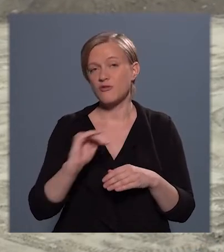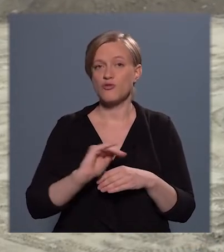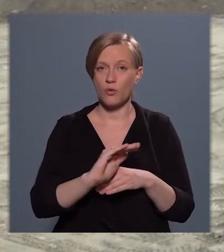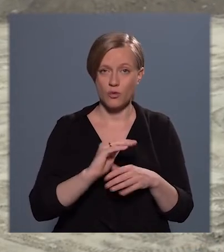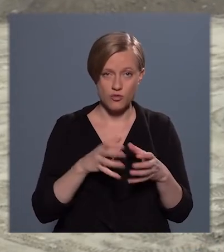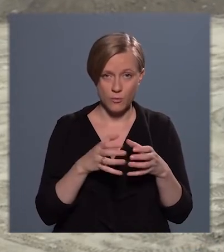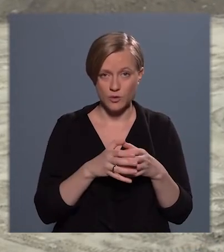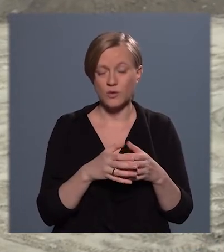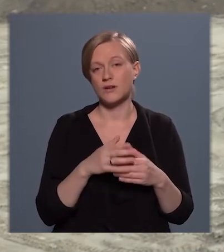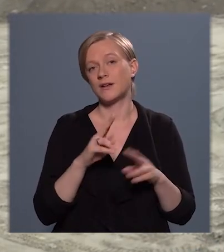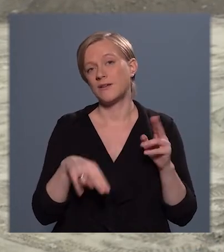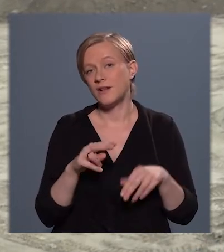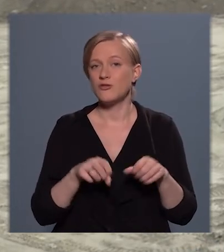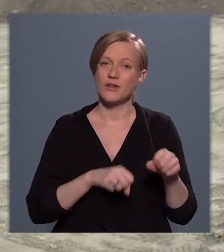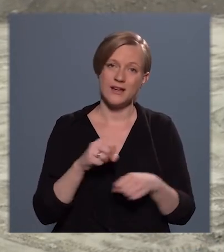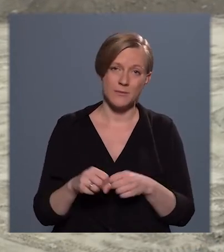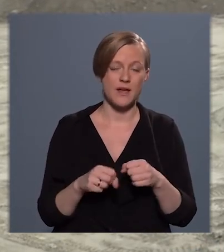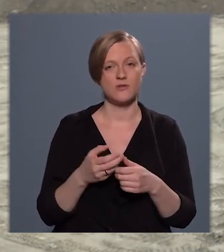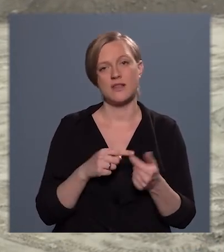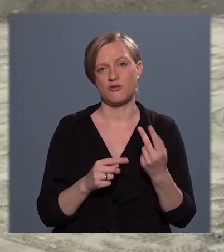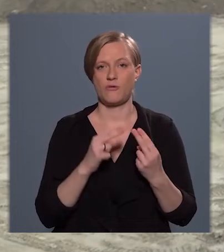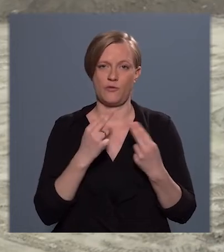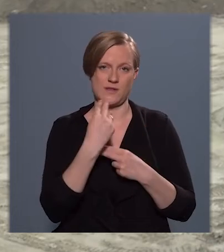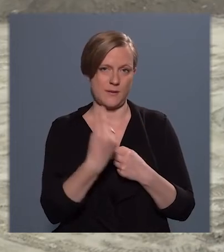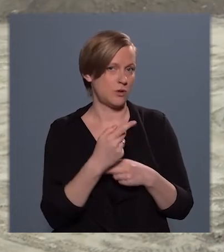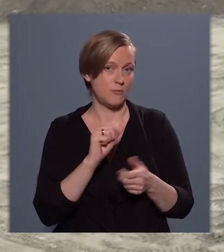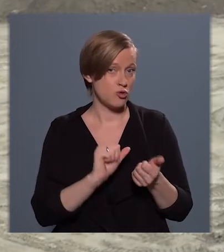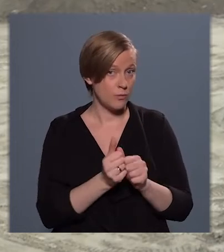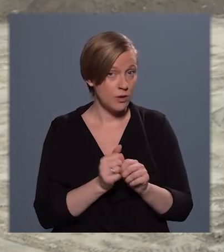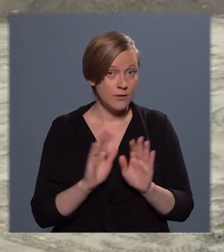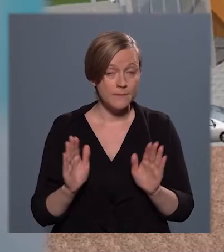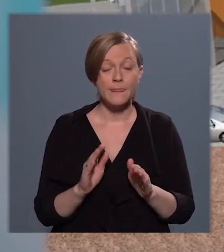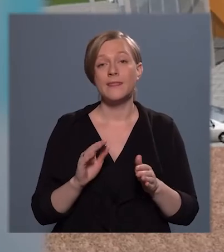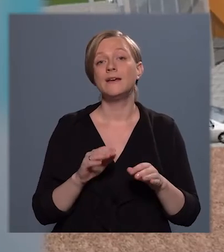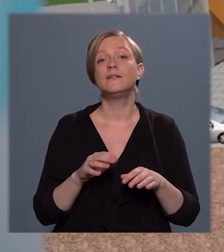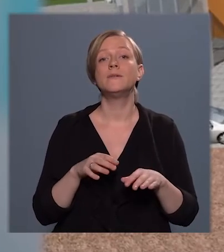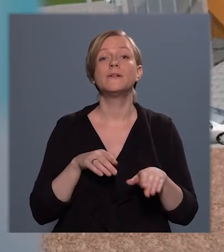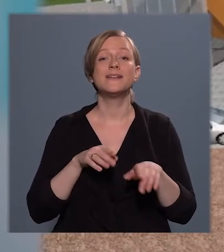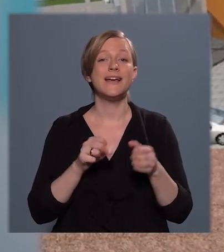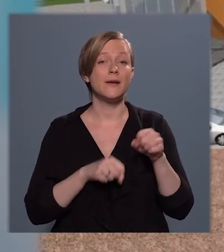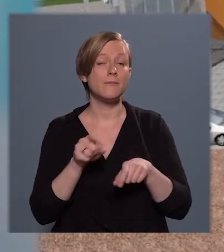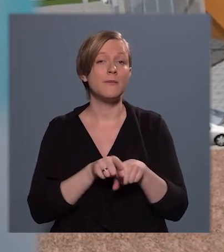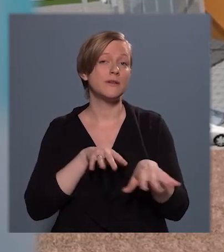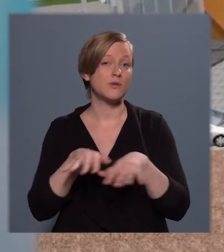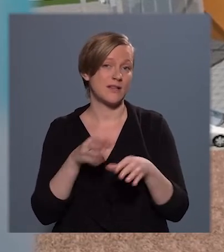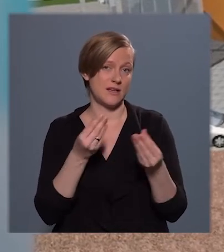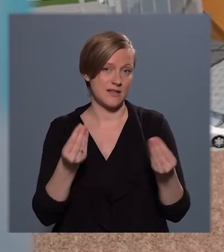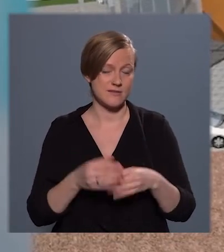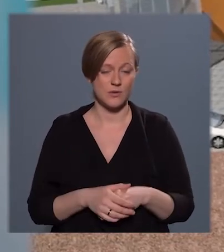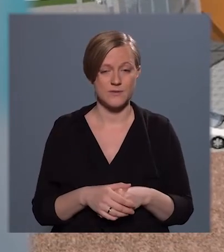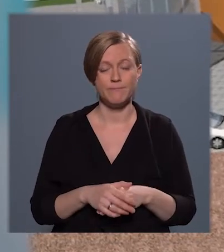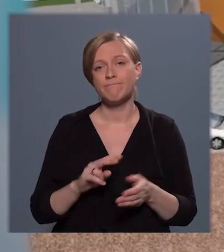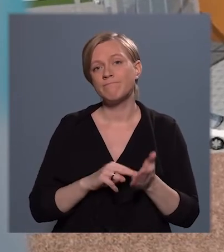nevelés, a kerékpározás lesz a fő szempont. Nem a sport, hanem a kerékpározás, mint közlekedési eszköz. A tervek szerint áprilisra